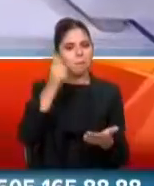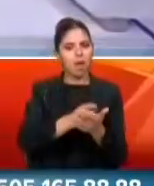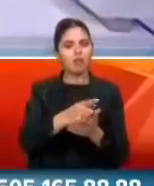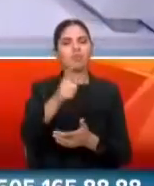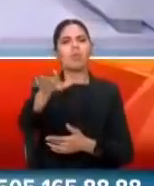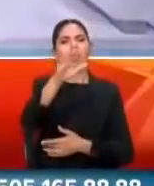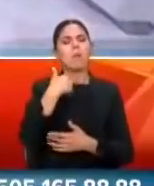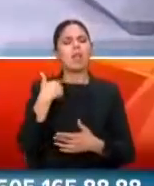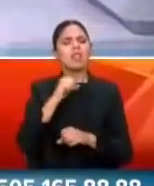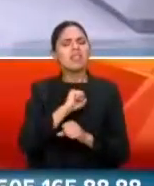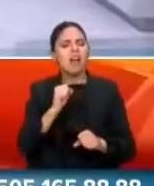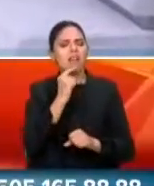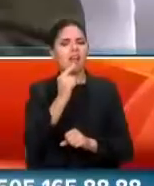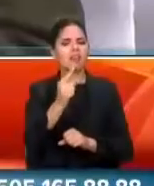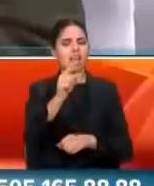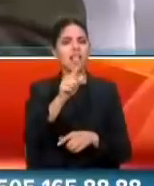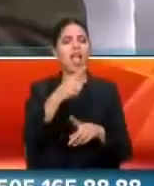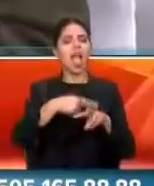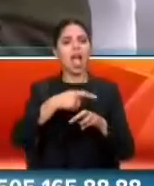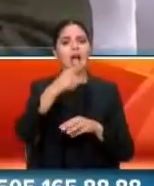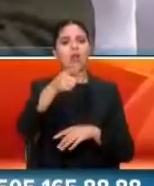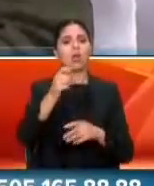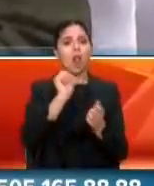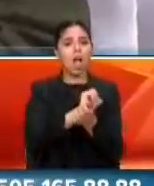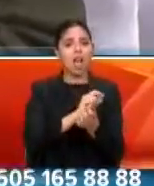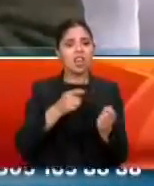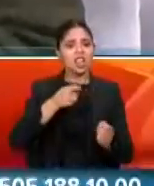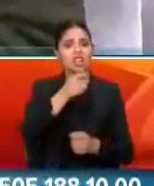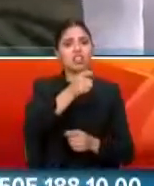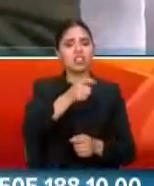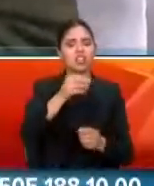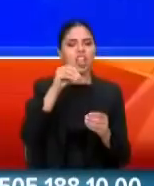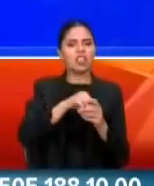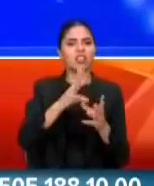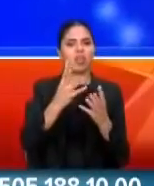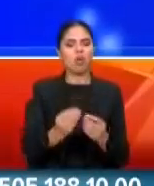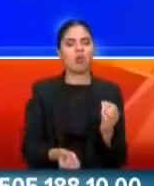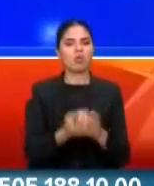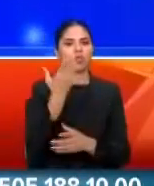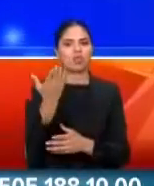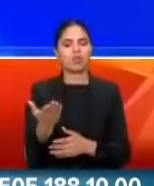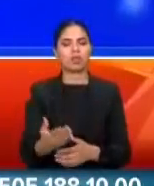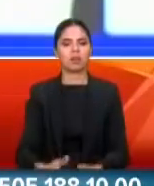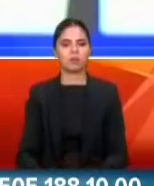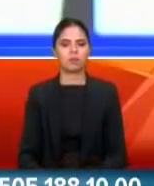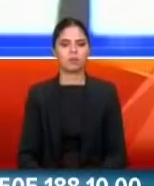mağduru oynamıştı. Ancak Ergül ailesinin işlediği cinayette parmağı olduğu ortaya çıktı.